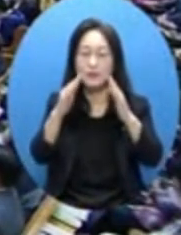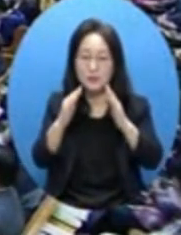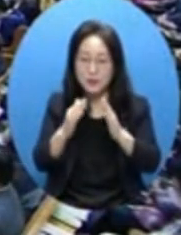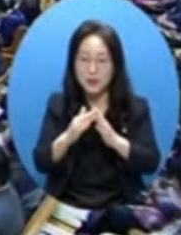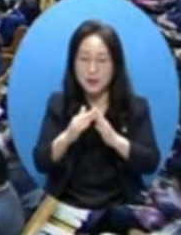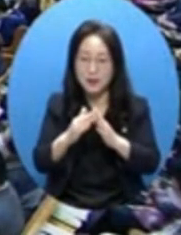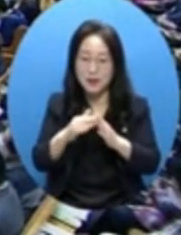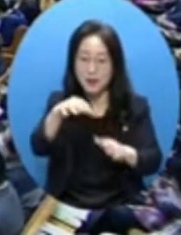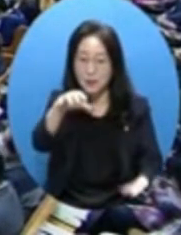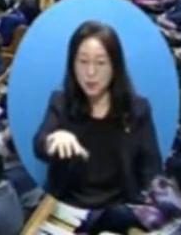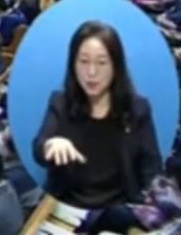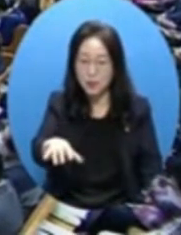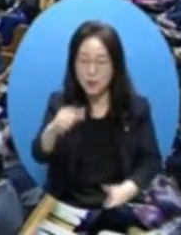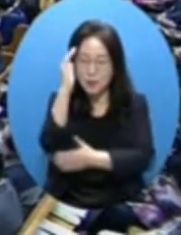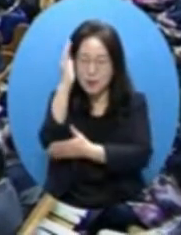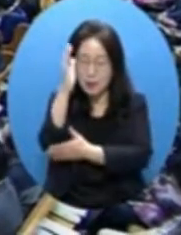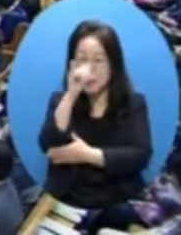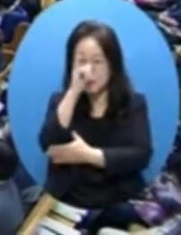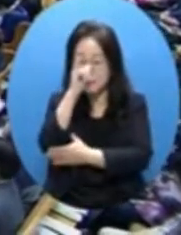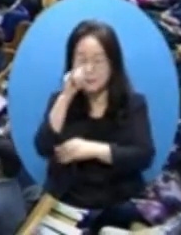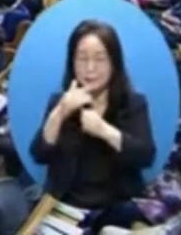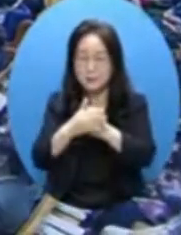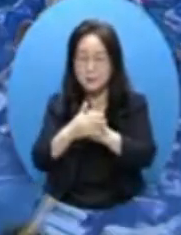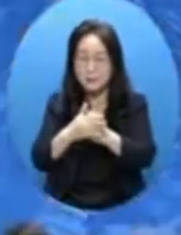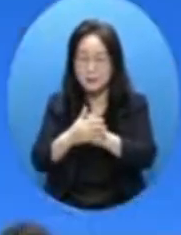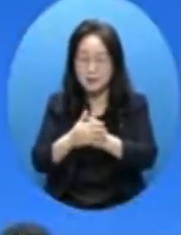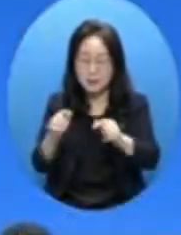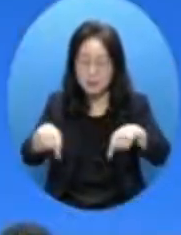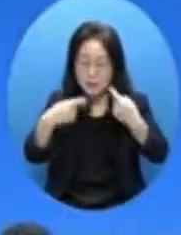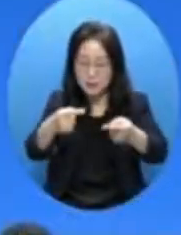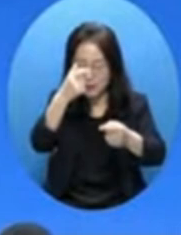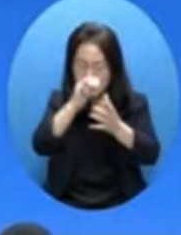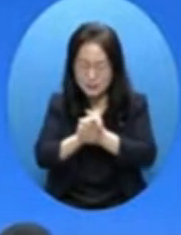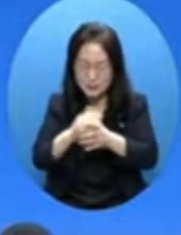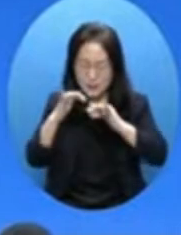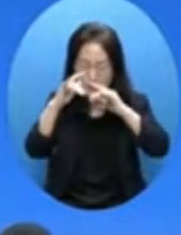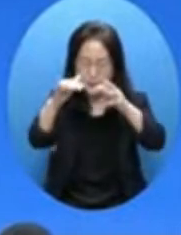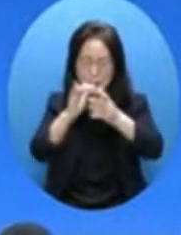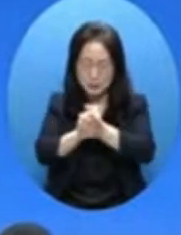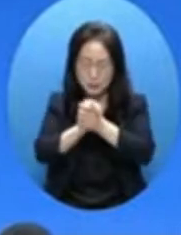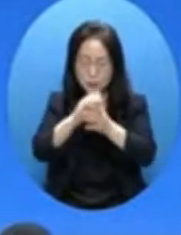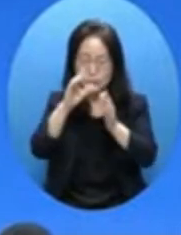교회에서 집회가 열려서 간절히 방으로 기도하고 있는데